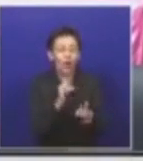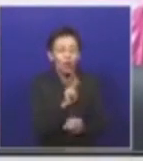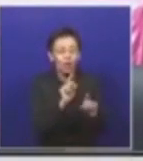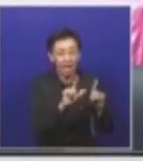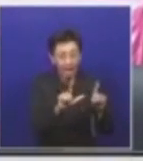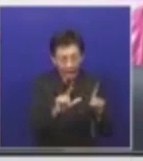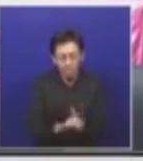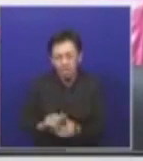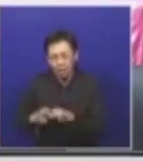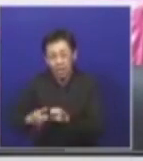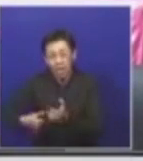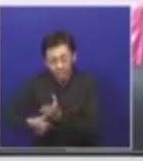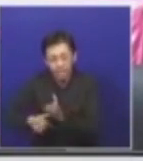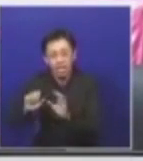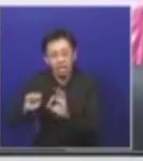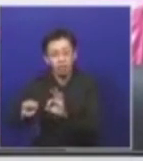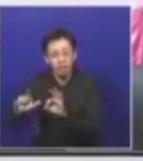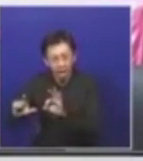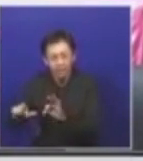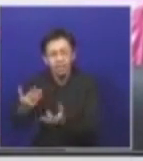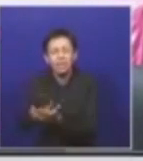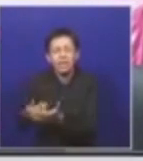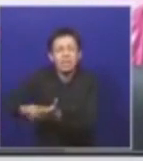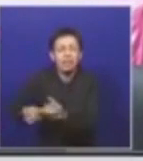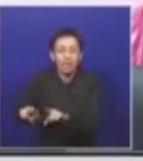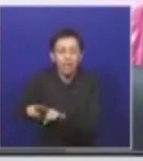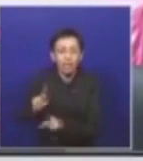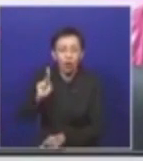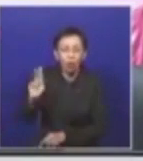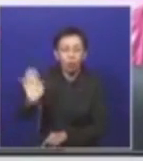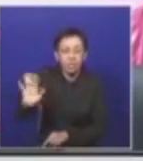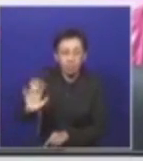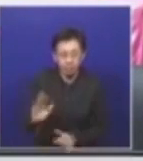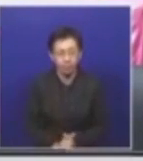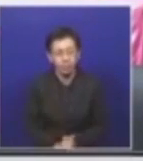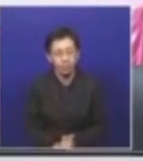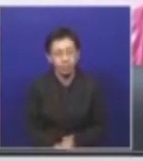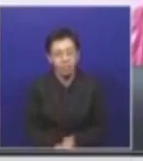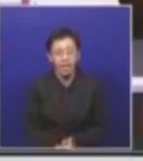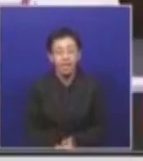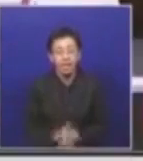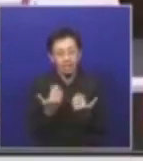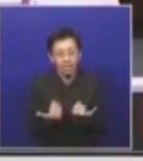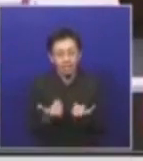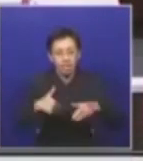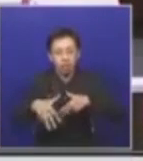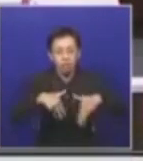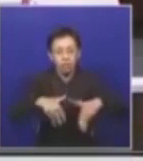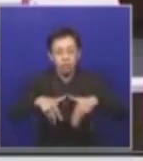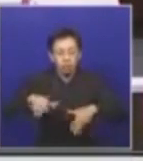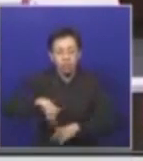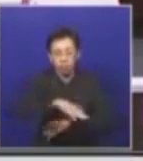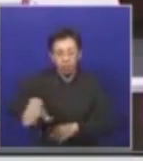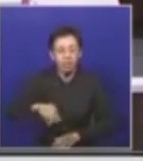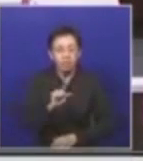ศอีก900 ล้านบาทซึ่งมันก็คือหนี้นั่นแหละเอาละเงินจำนวนนี้นี่พี่น้องประชาชนรับ